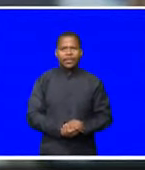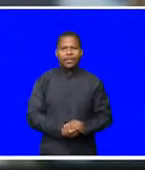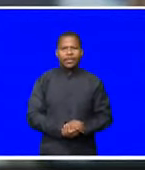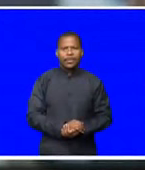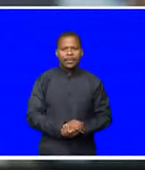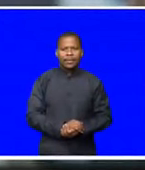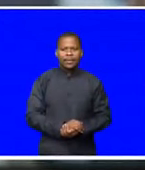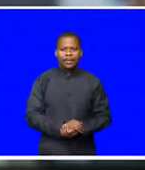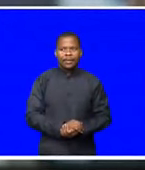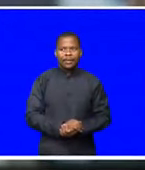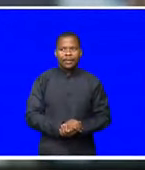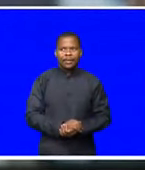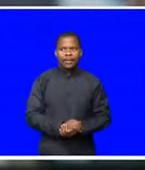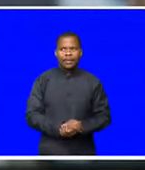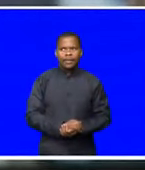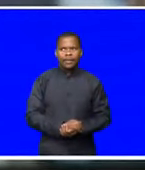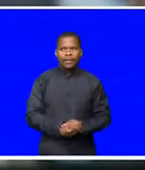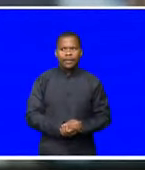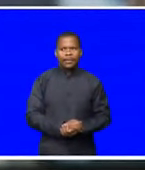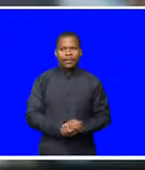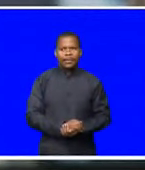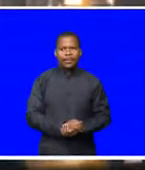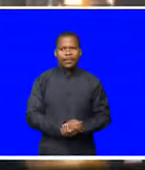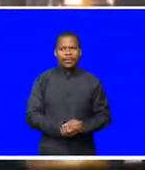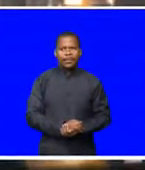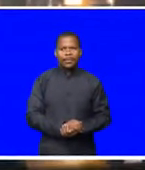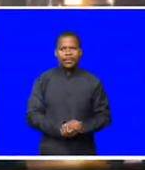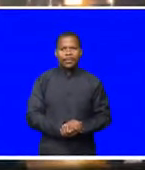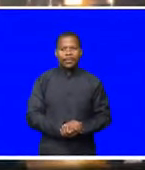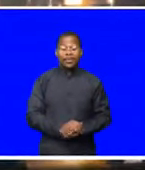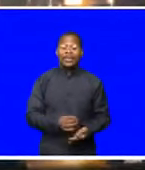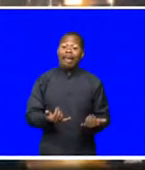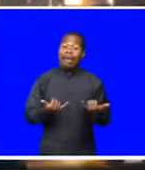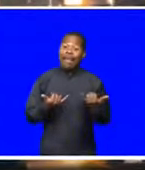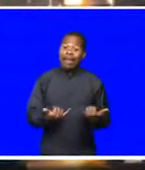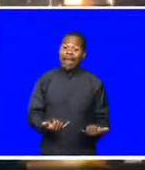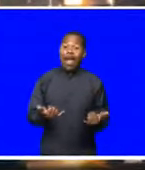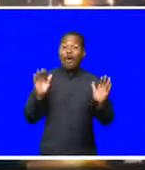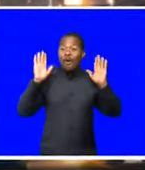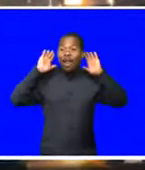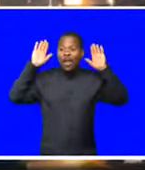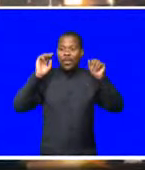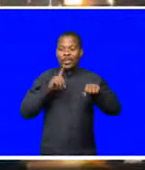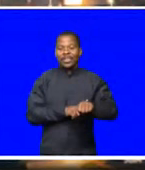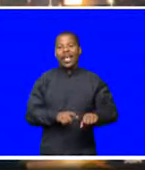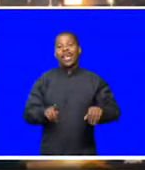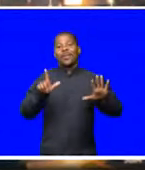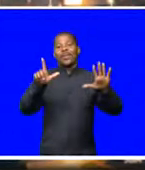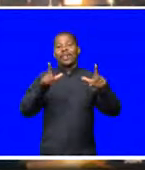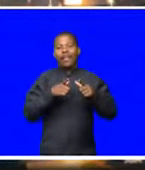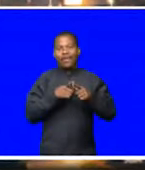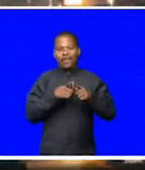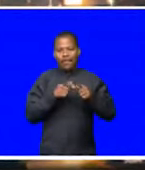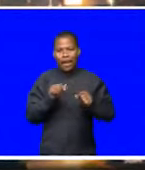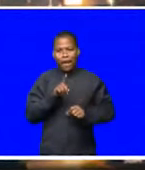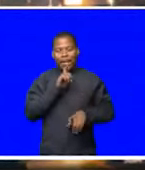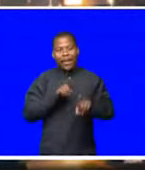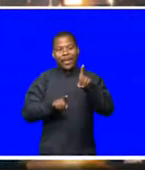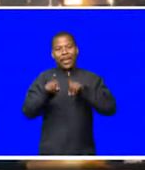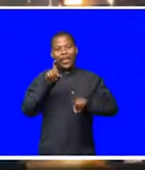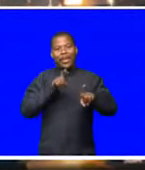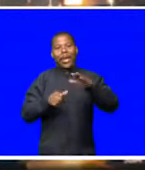tichamuka kaDWVOA na France 24. Asikho qotengalelo muhle ngaletho temidlalo odona ke